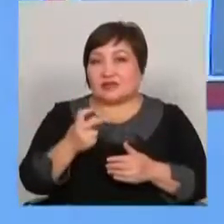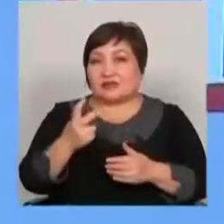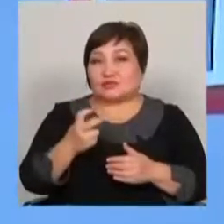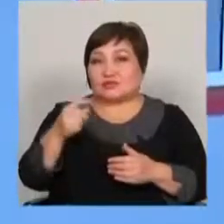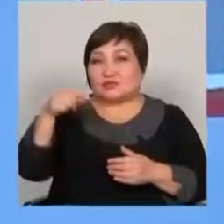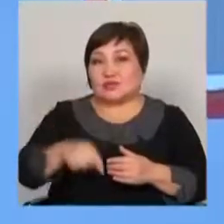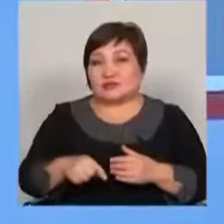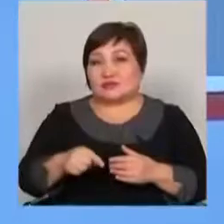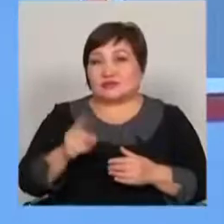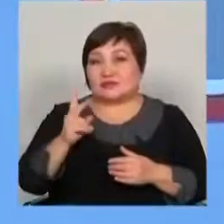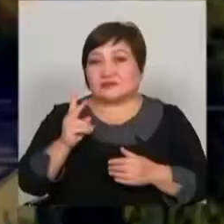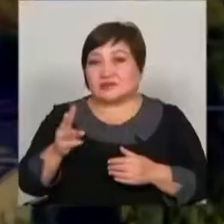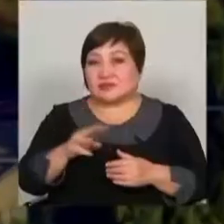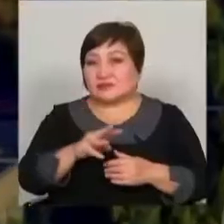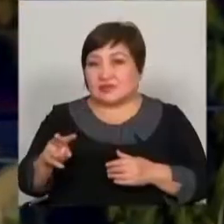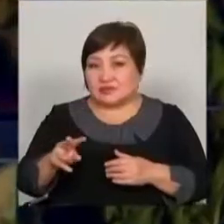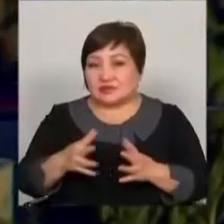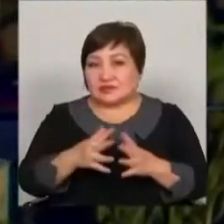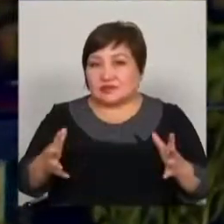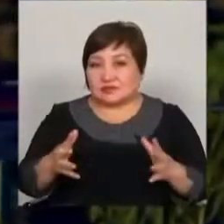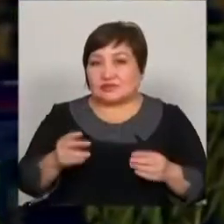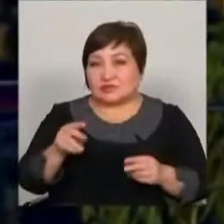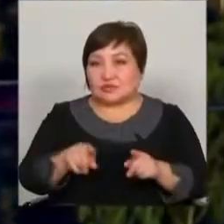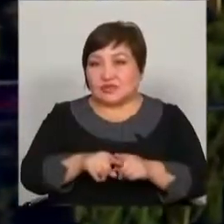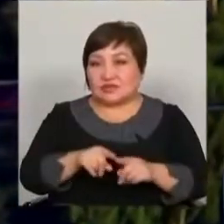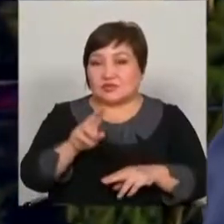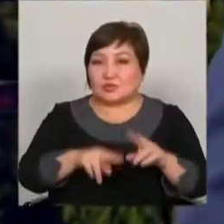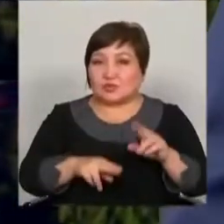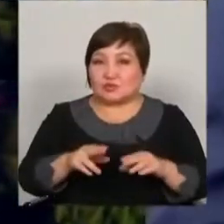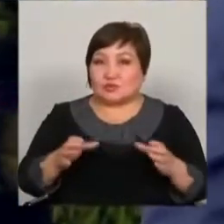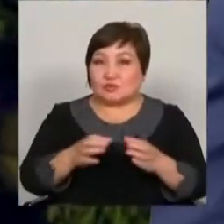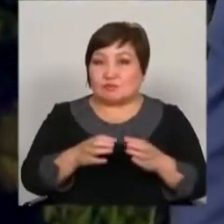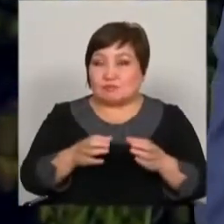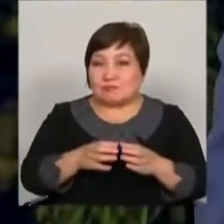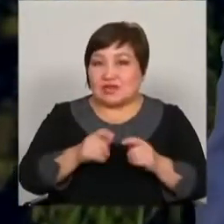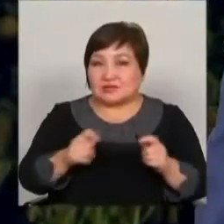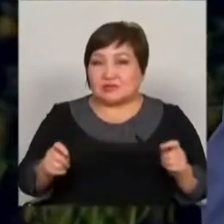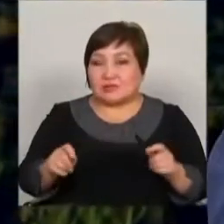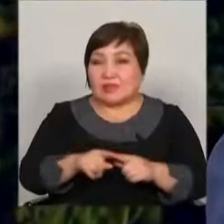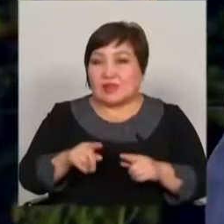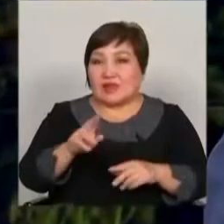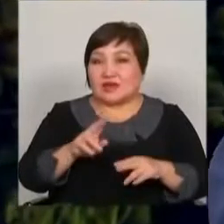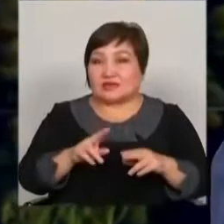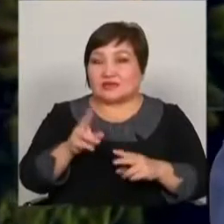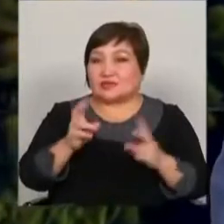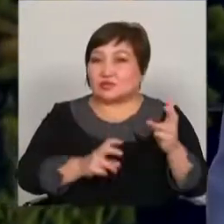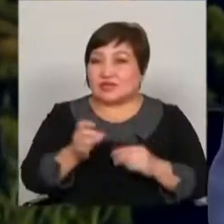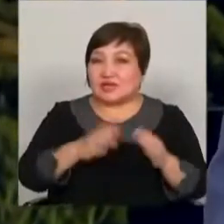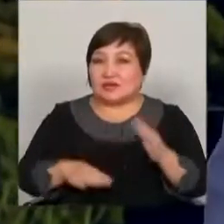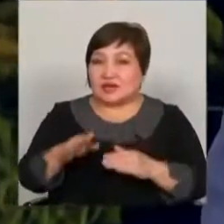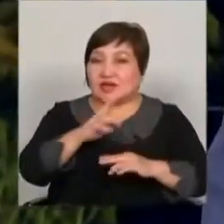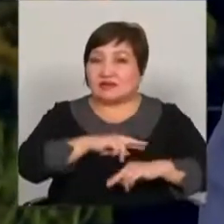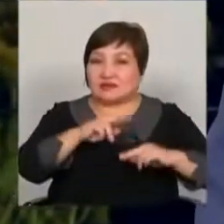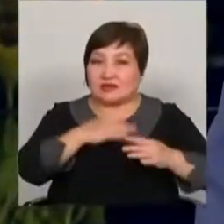метрден астам сондай өндірістік парктерді салмақшымыз. Енді мынандай сұрақ, индустриалды аймақ қаладағы жұмыс тапшылығын